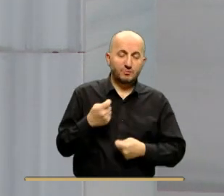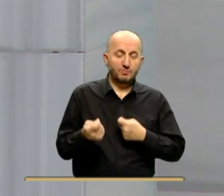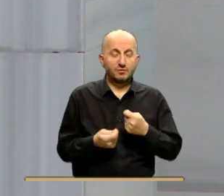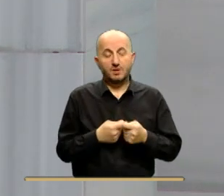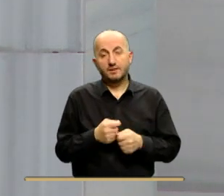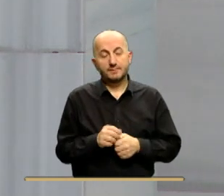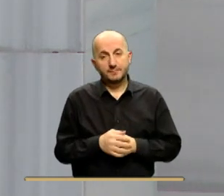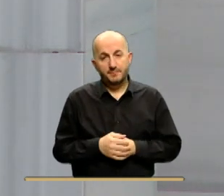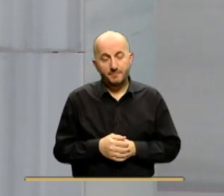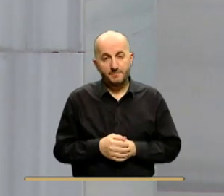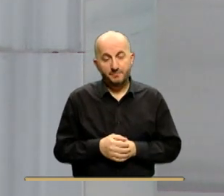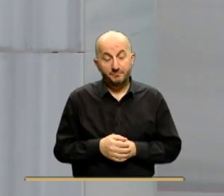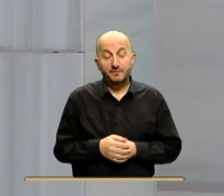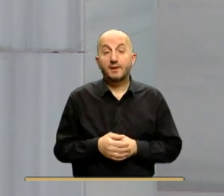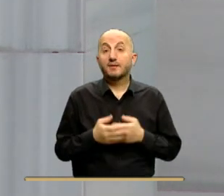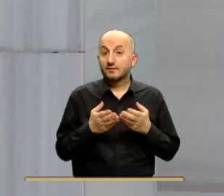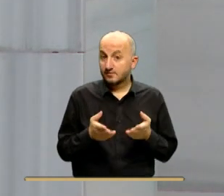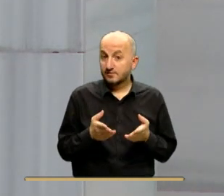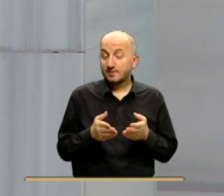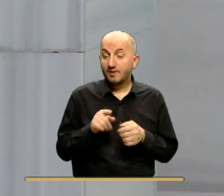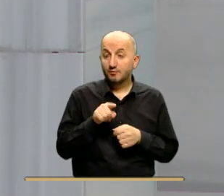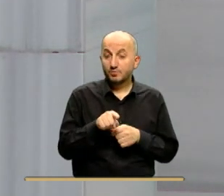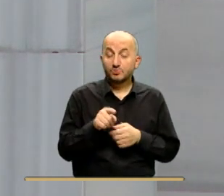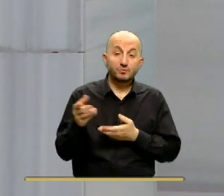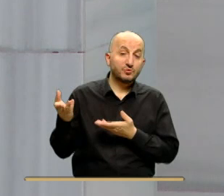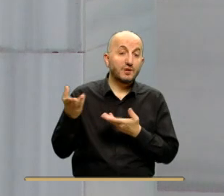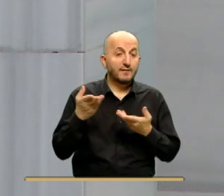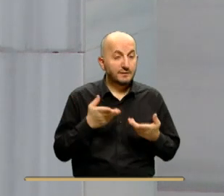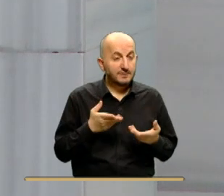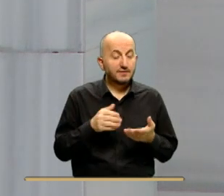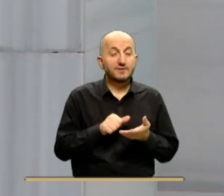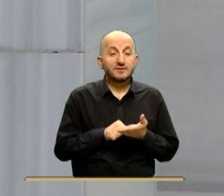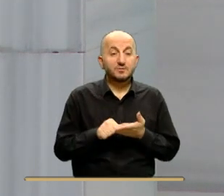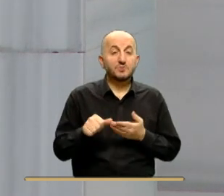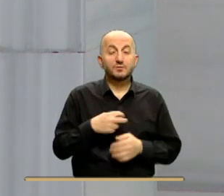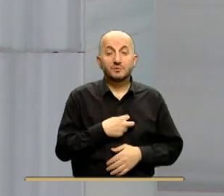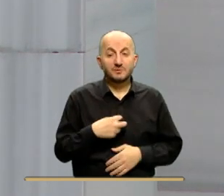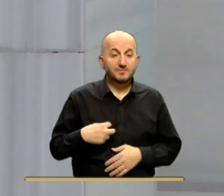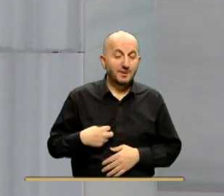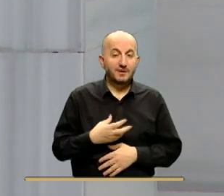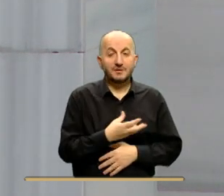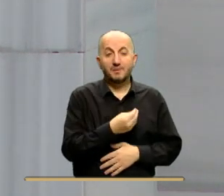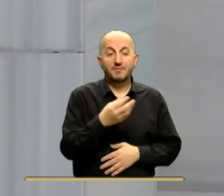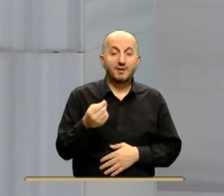çabalamışlardır. İşte bu çağrı bütün peygamberlerin